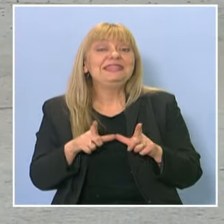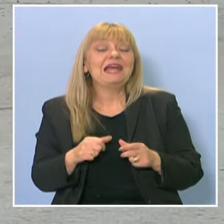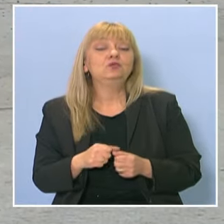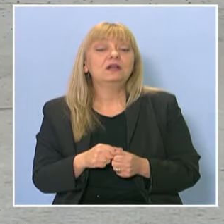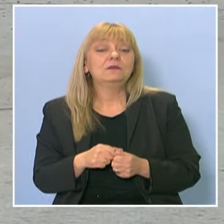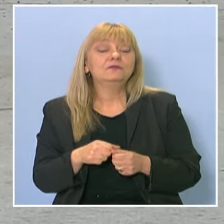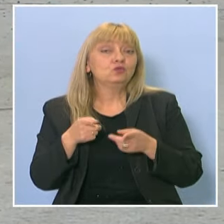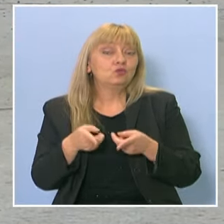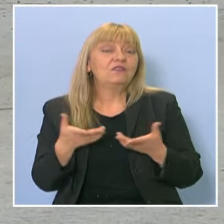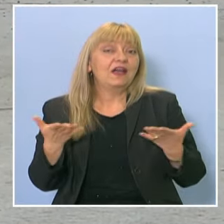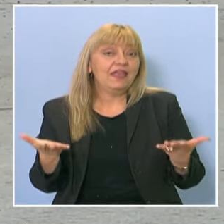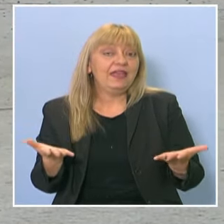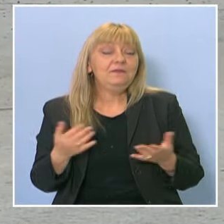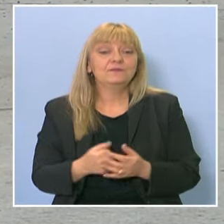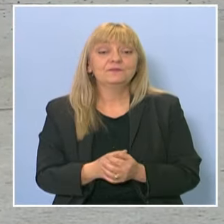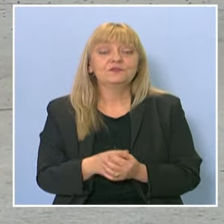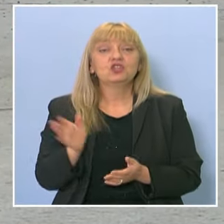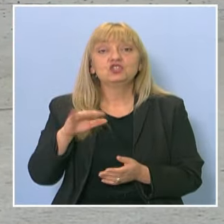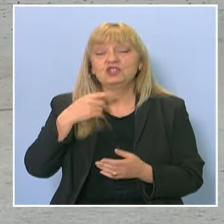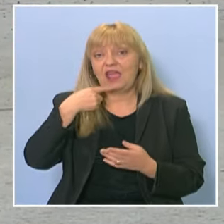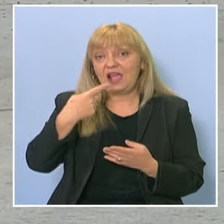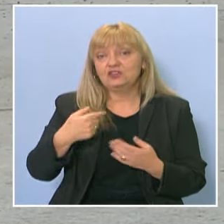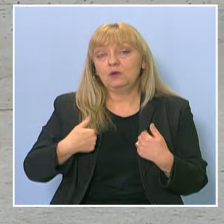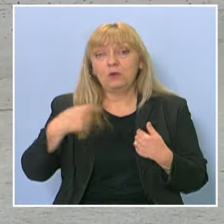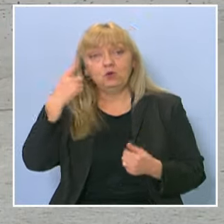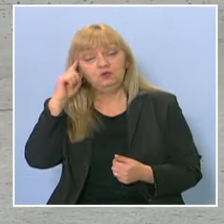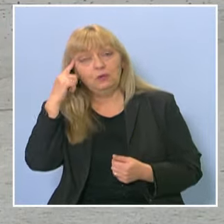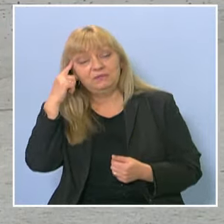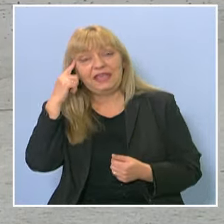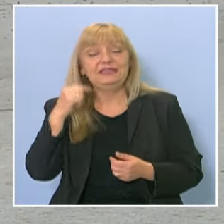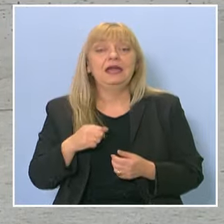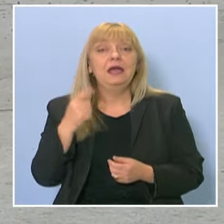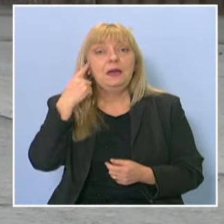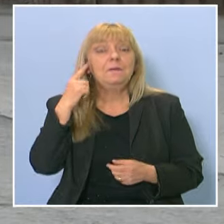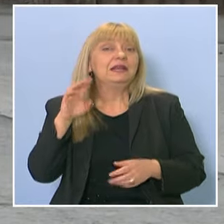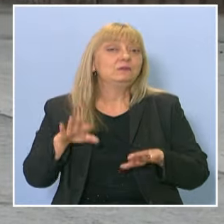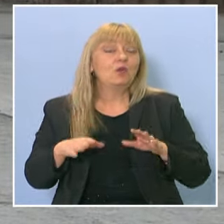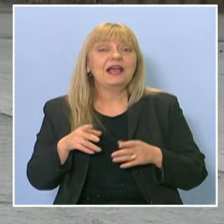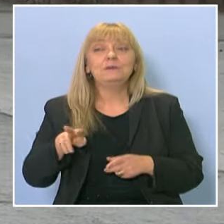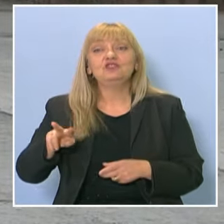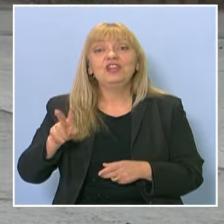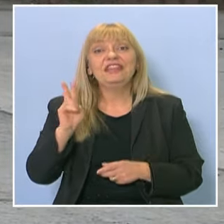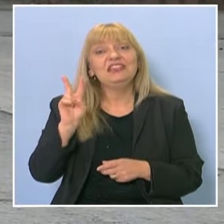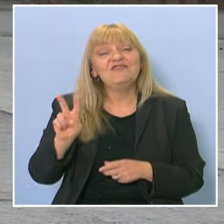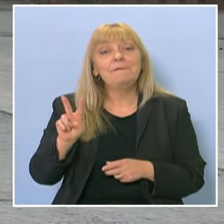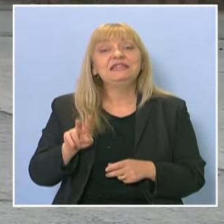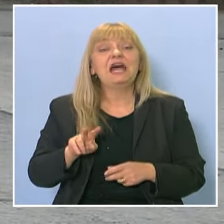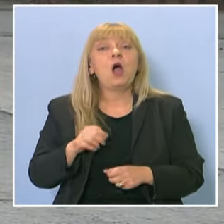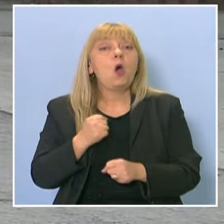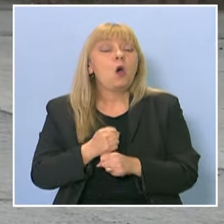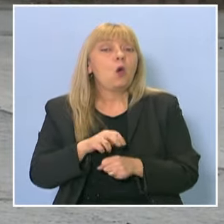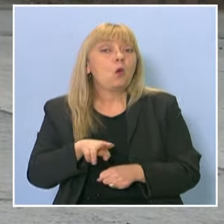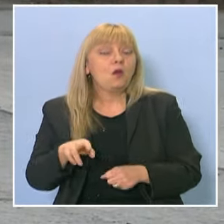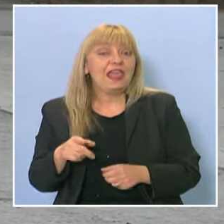е, ще кажа моето мнение, предполагам, че и двамата ми колеги ще се съгласят,